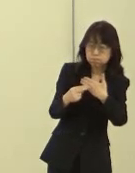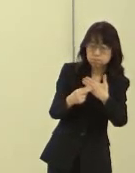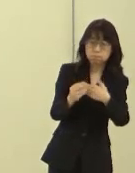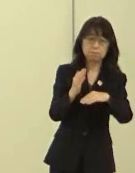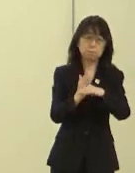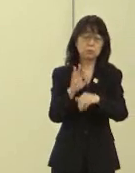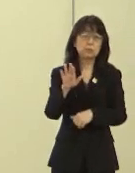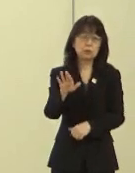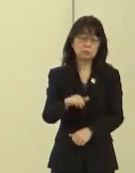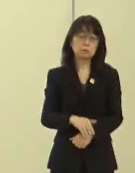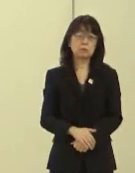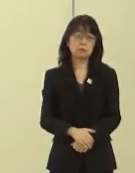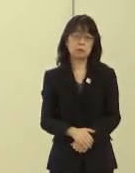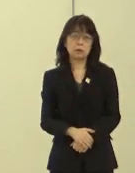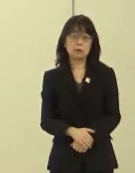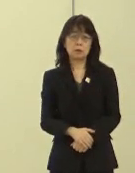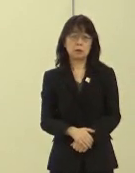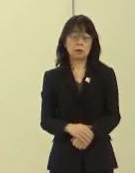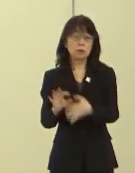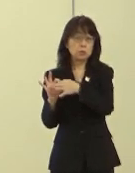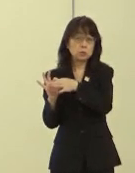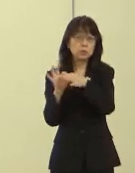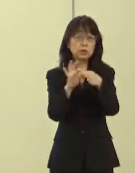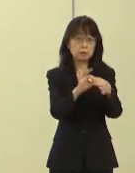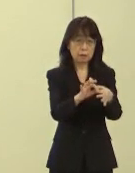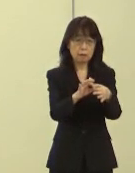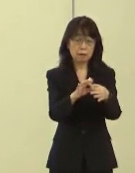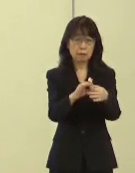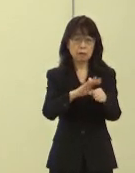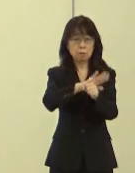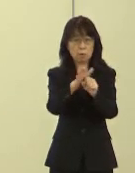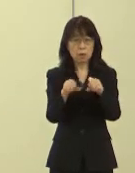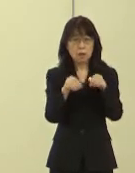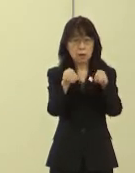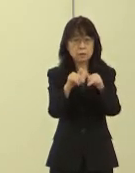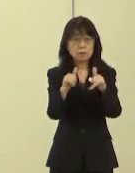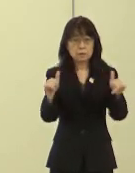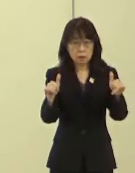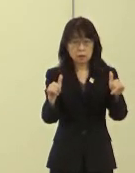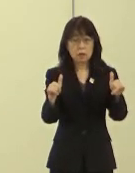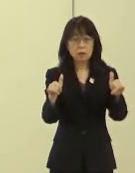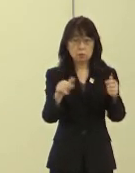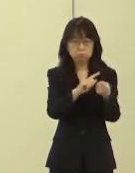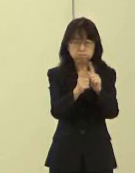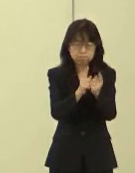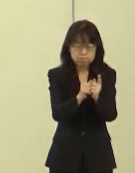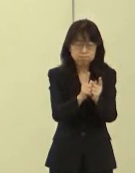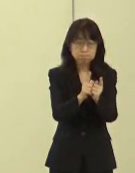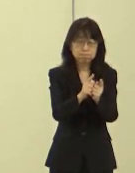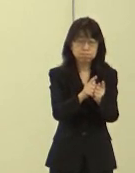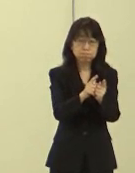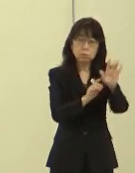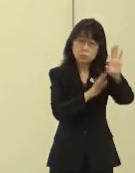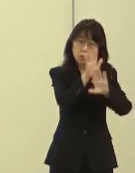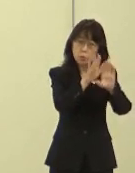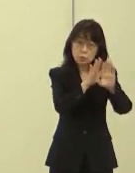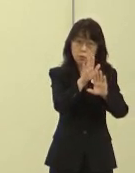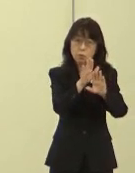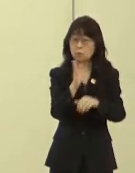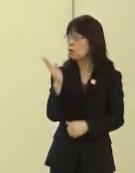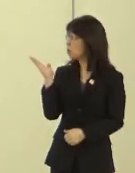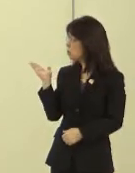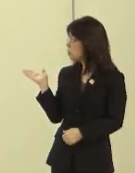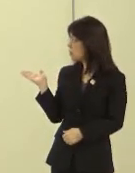。続いて感染者の濃厚接触の有無を表したグラフであ